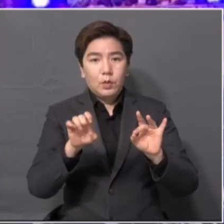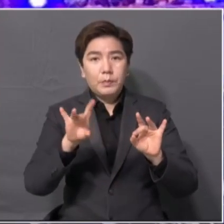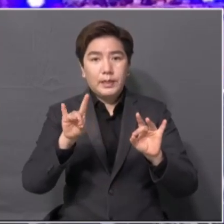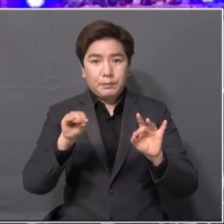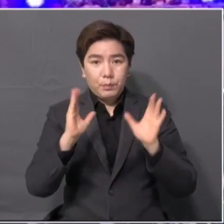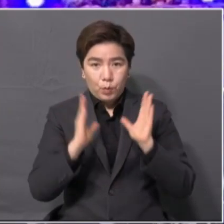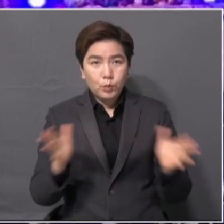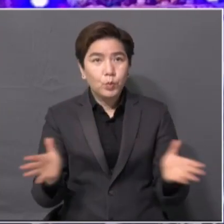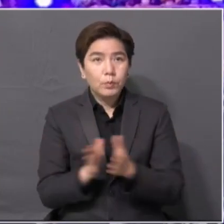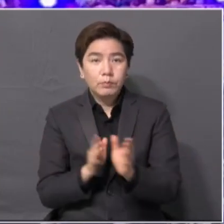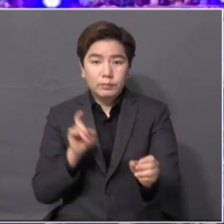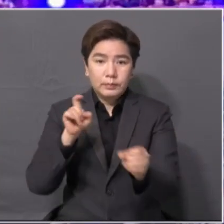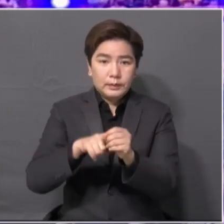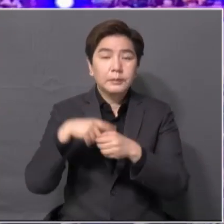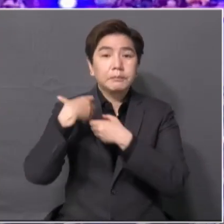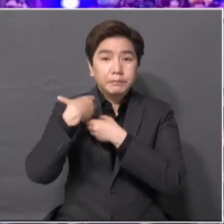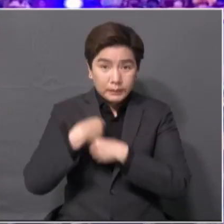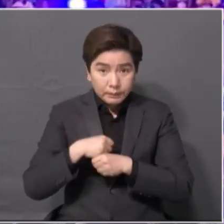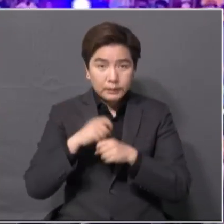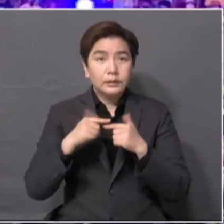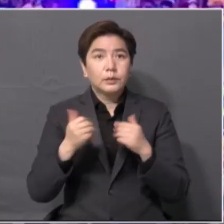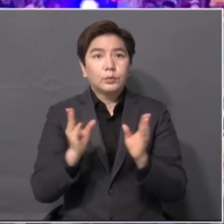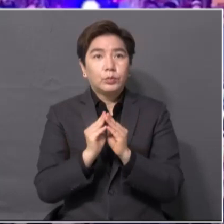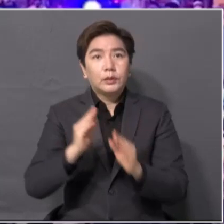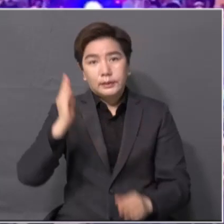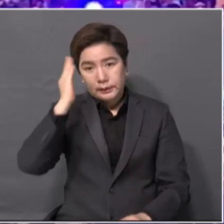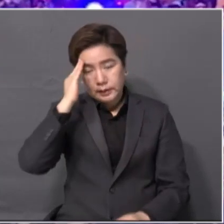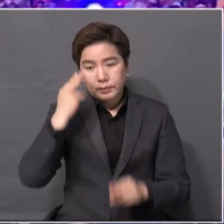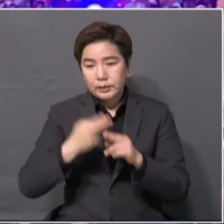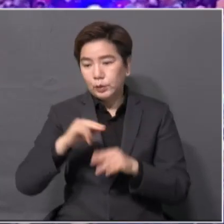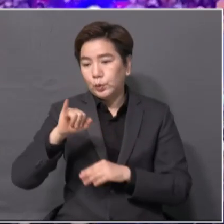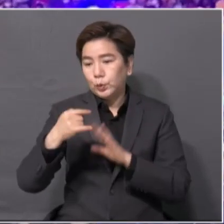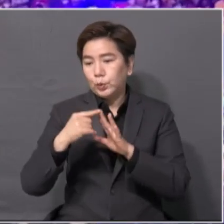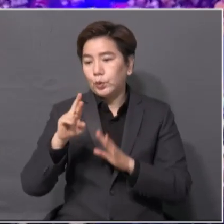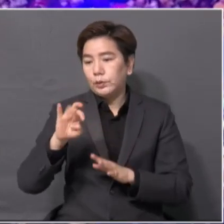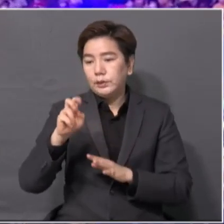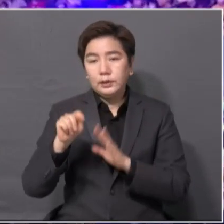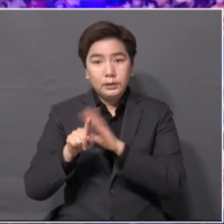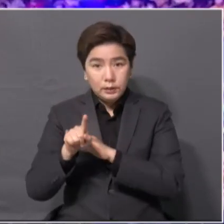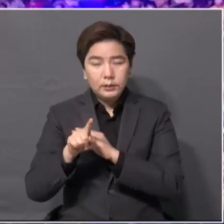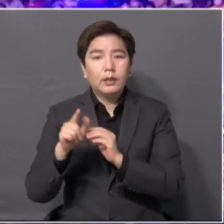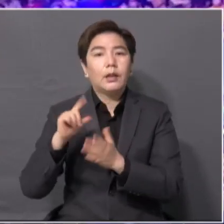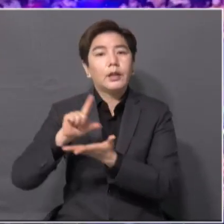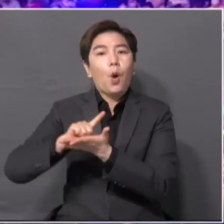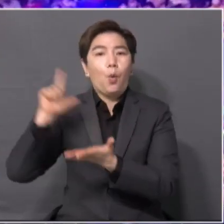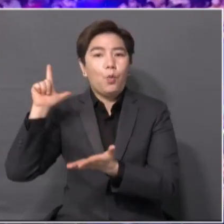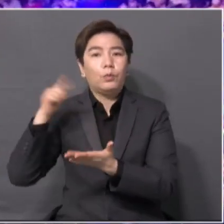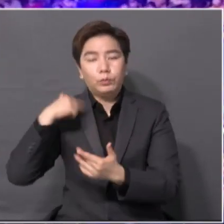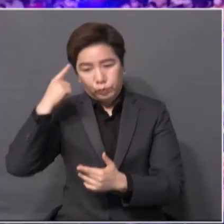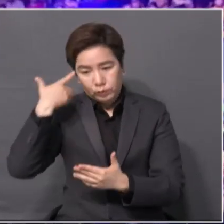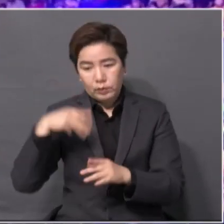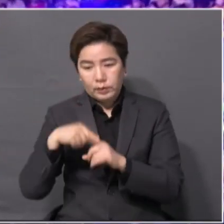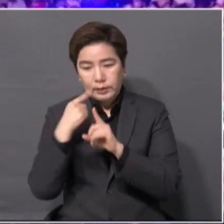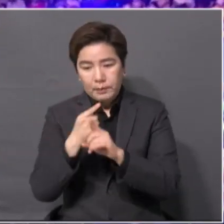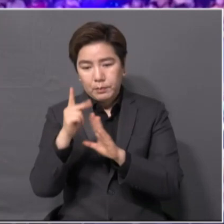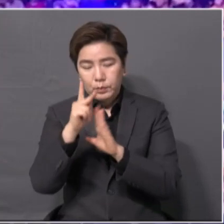89,180 คนที่เดยวละค่ะนอกจากนี้ ทปราชุมรับทราบกรณีที่คุจุริน ลักษณะวิศิตราออกจากตำแงหัวหน้าพัต